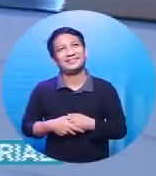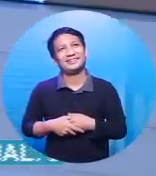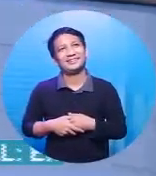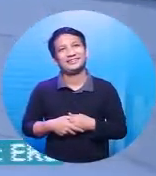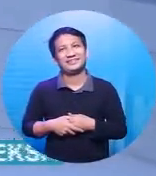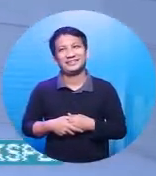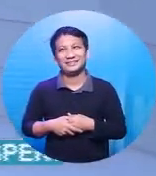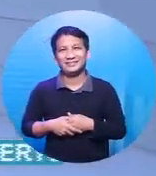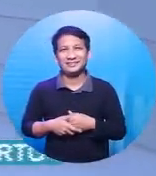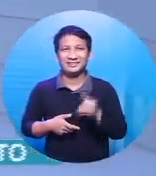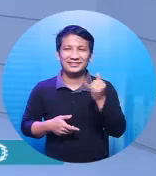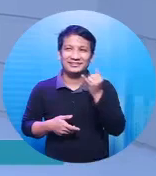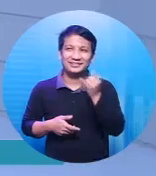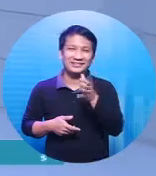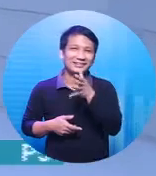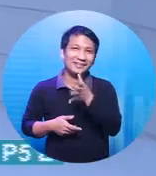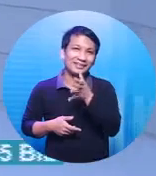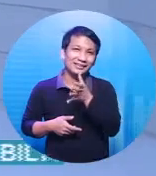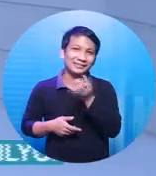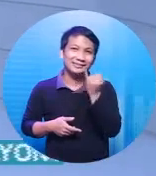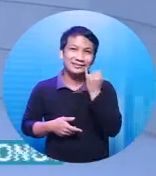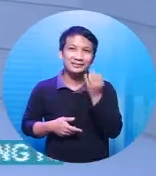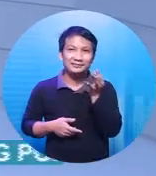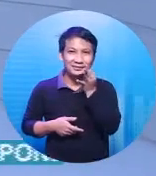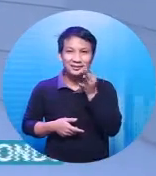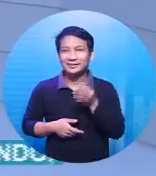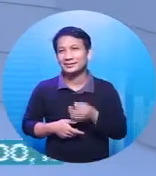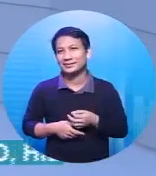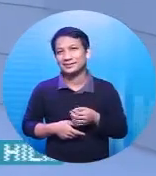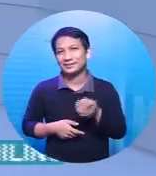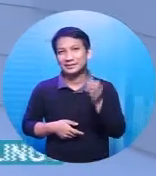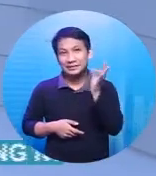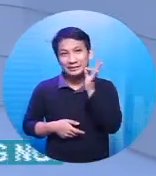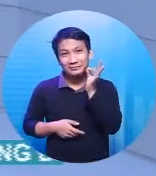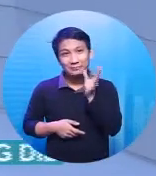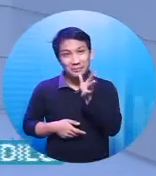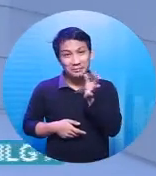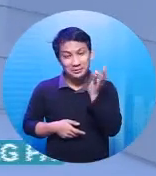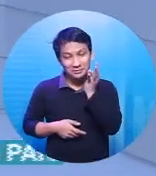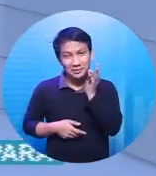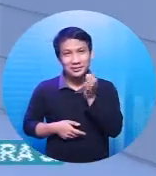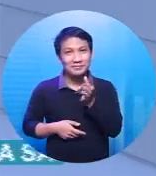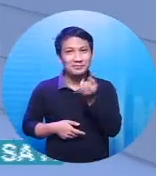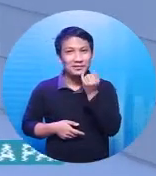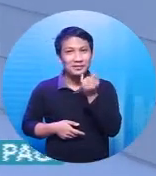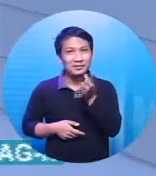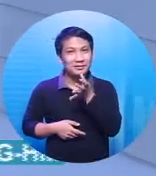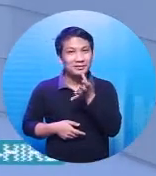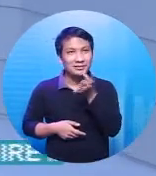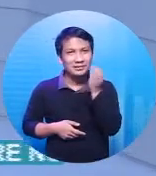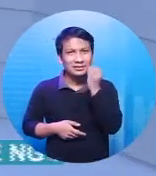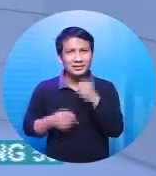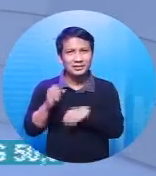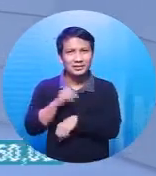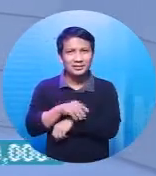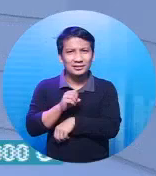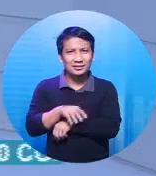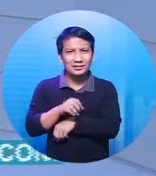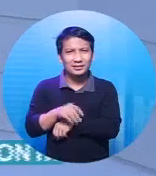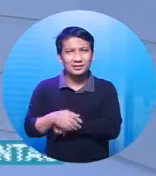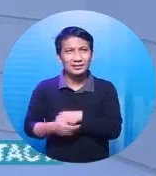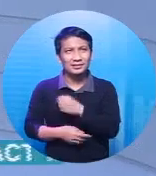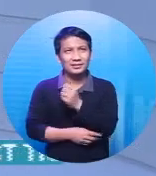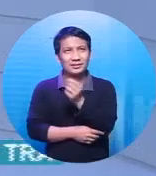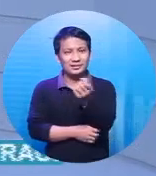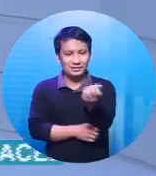Ma'am Jennifer, Nana Jennifer. Yes po. Okay. Sino-sino po yung mga nagchichismis na... Siya...